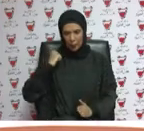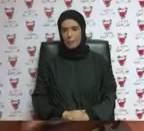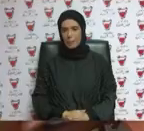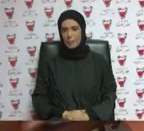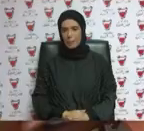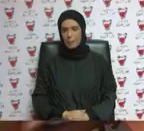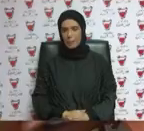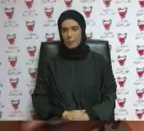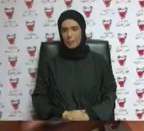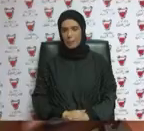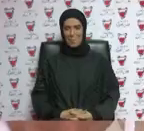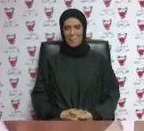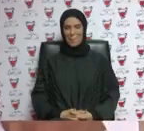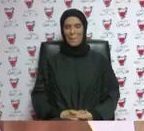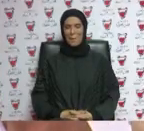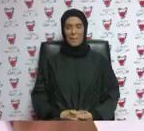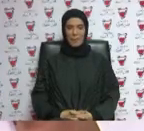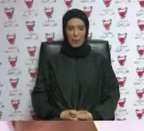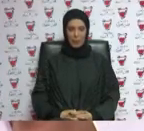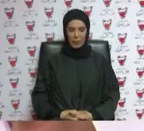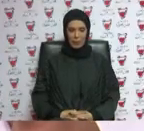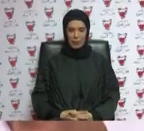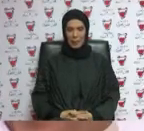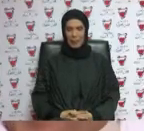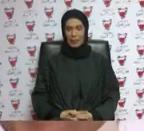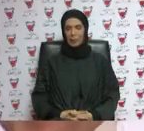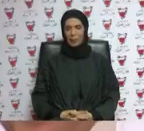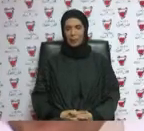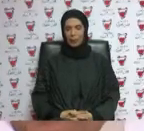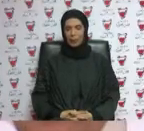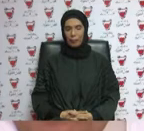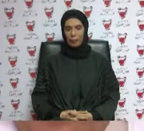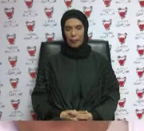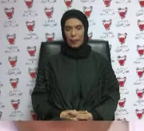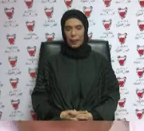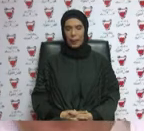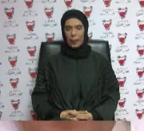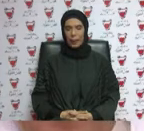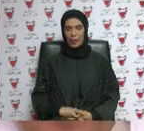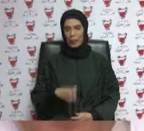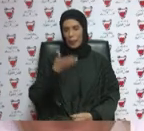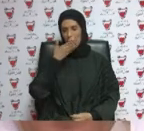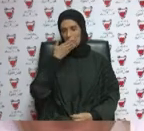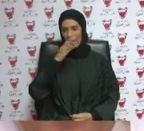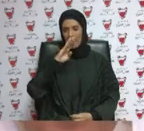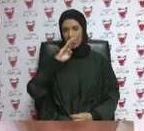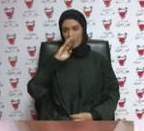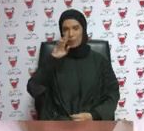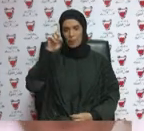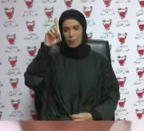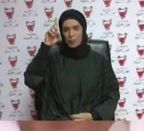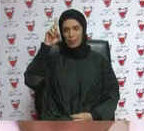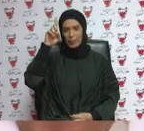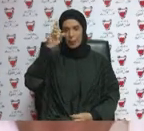الرئيس. الأخ فؤاد الحاجب. شكرا معالي الرئيس. الحمد لله